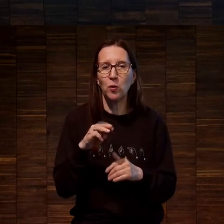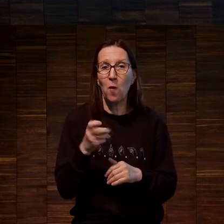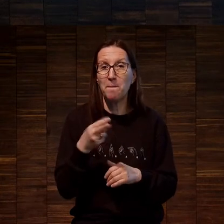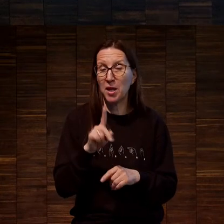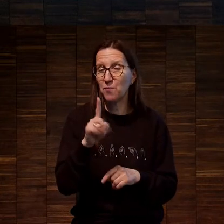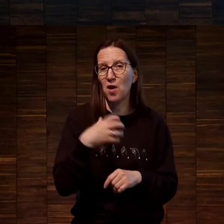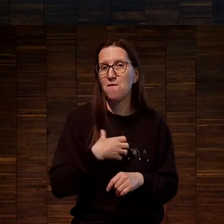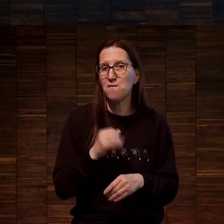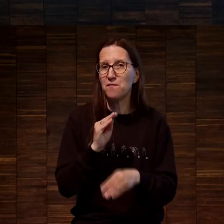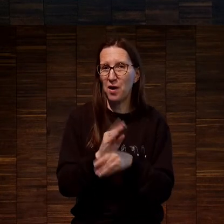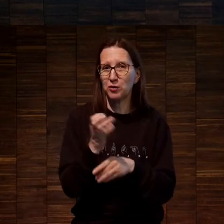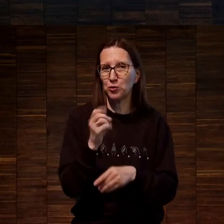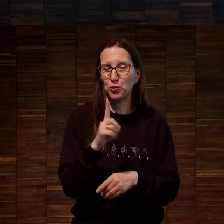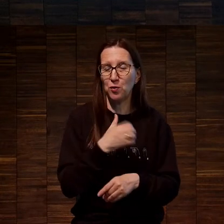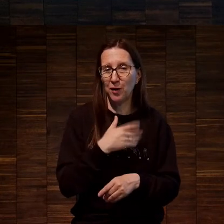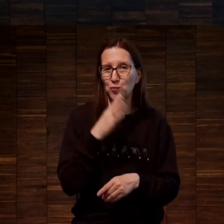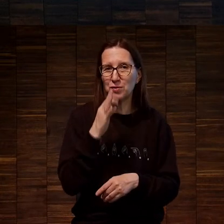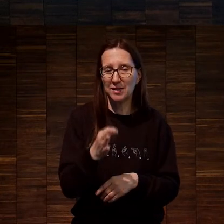вот важный момент,